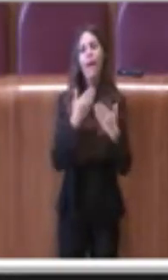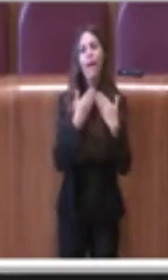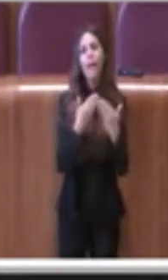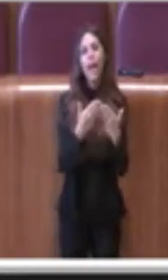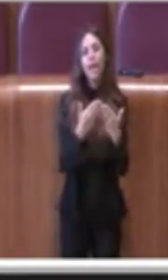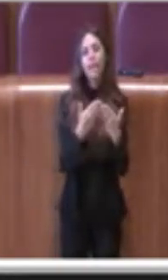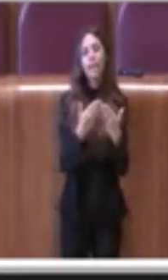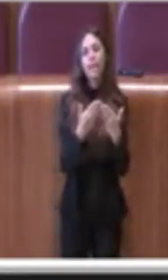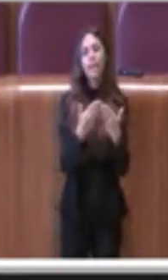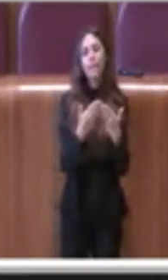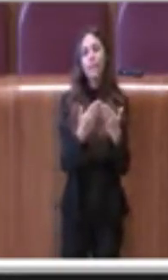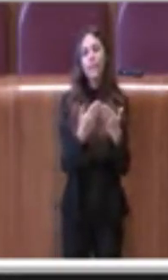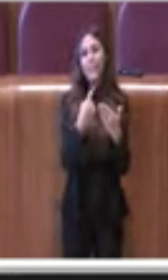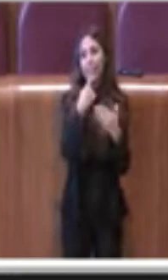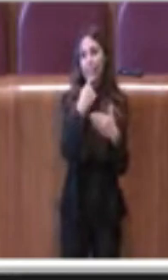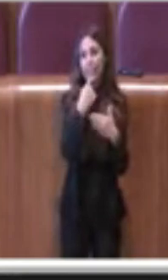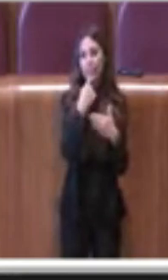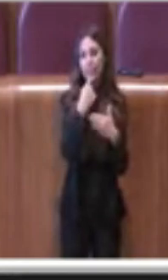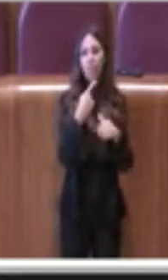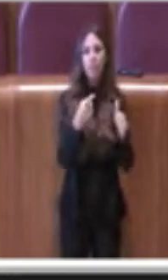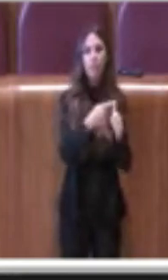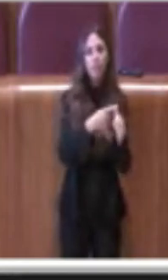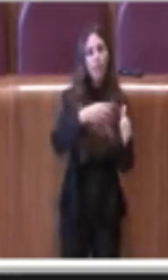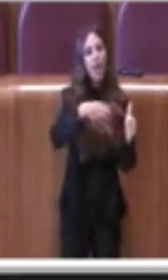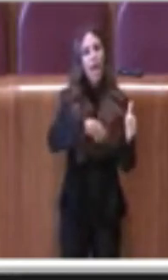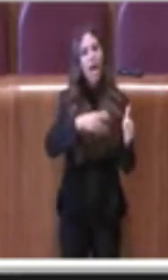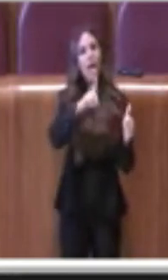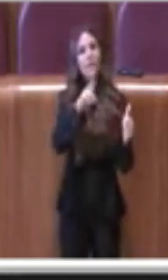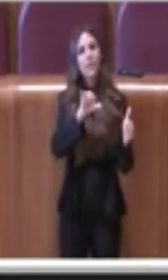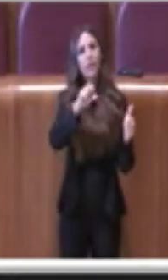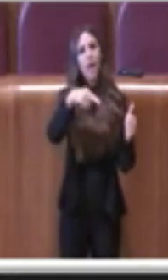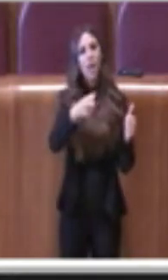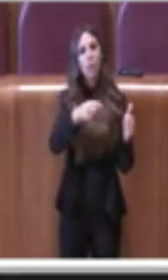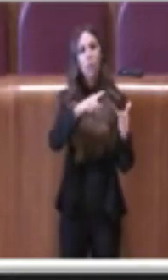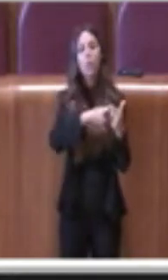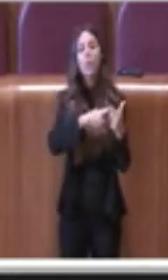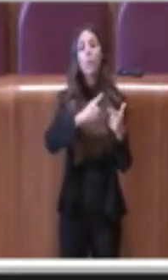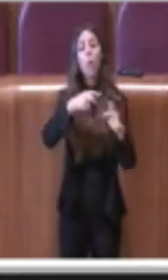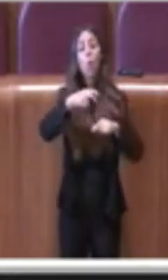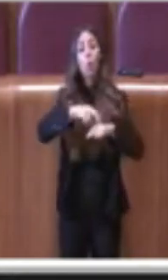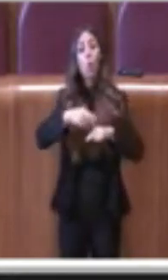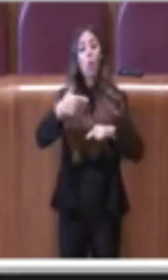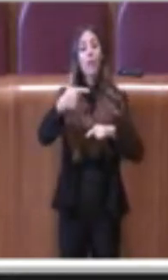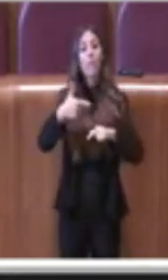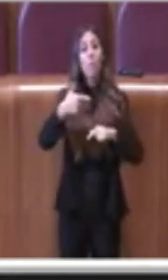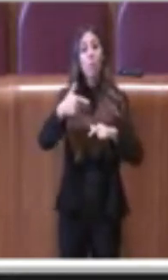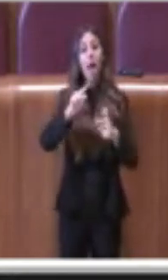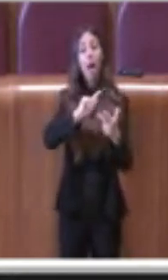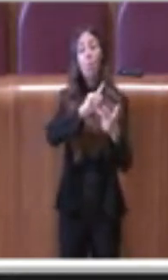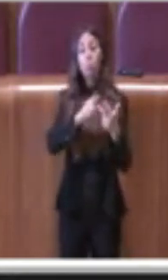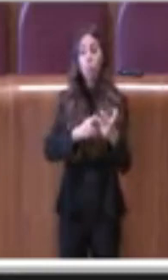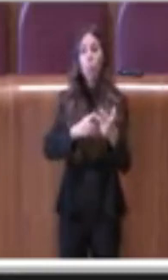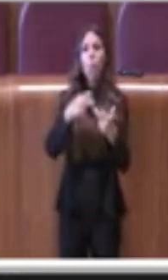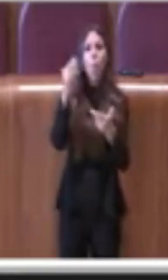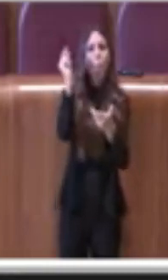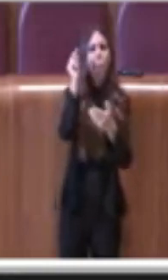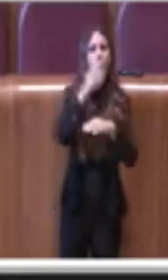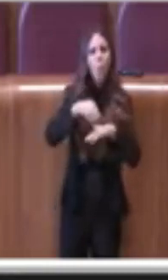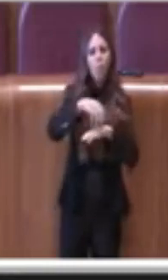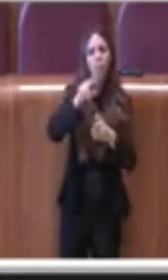ringraziare sia l'assessore Zantoni, sia il dottor Furrano, sia tutti gli uffici e gli enti che